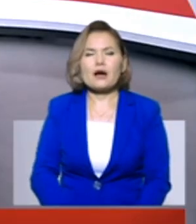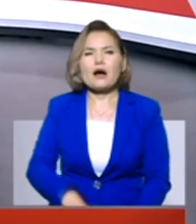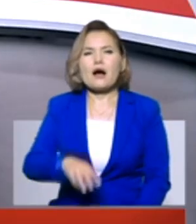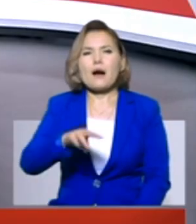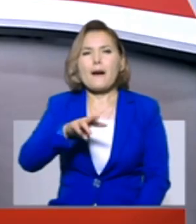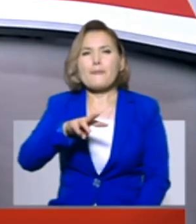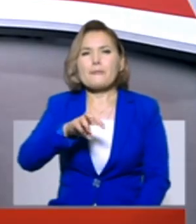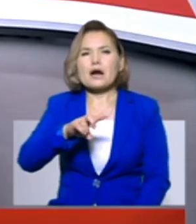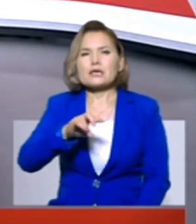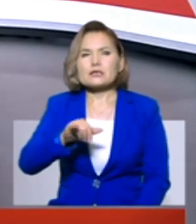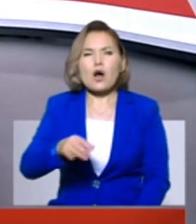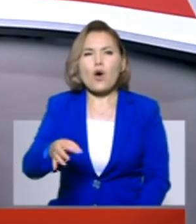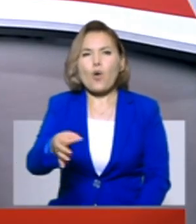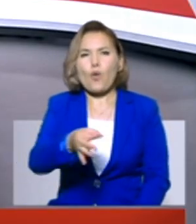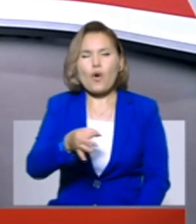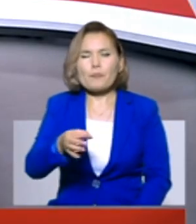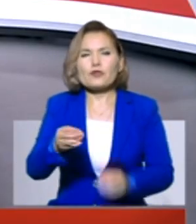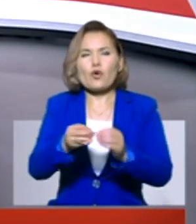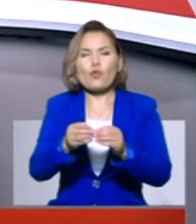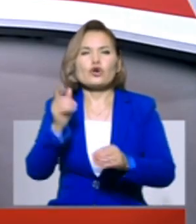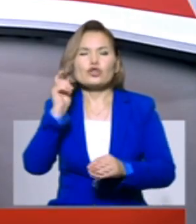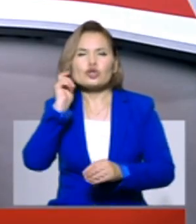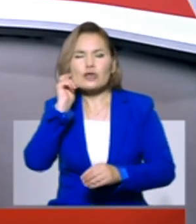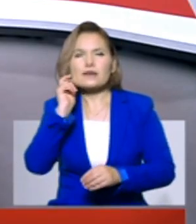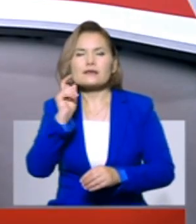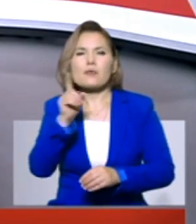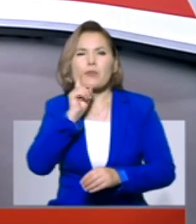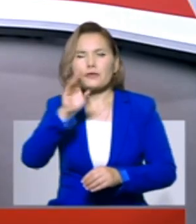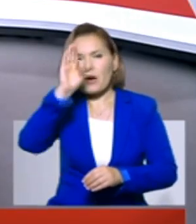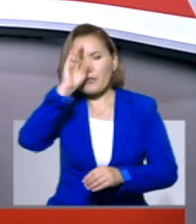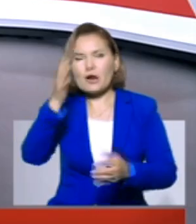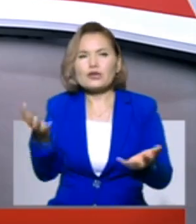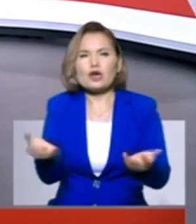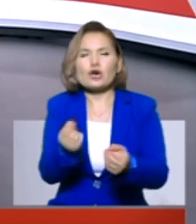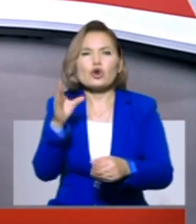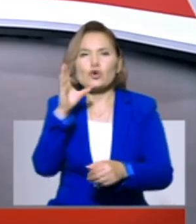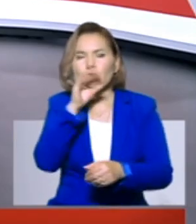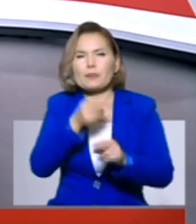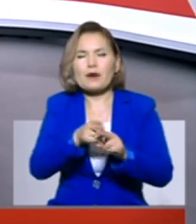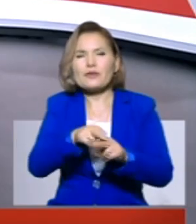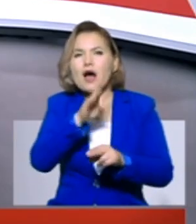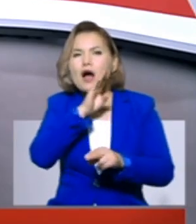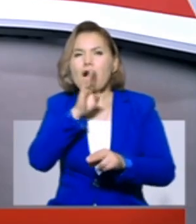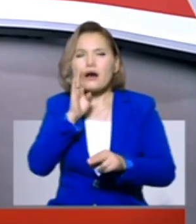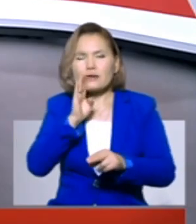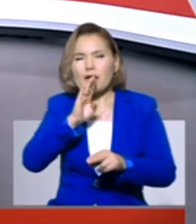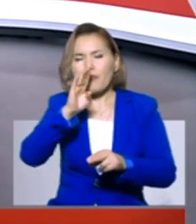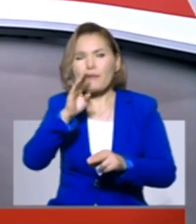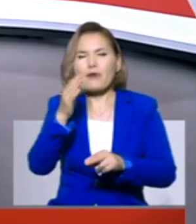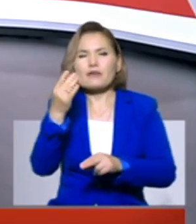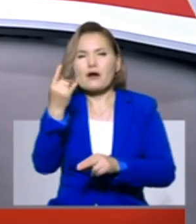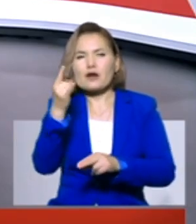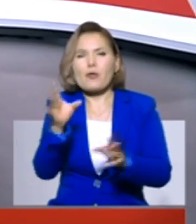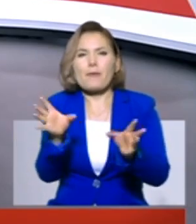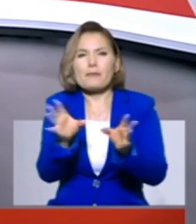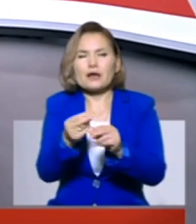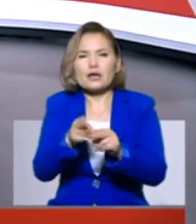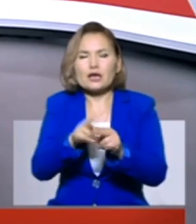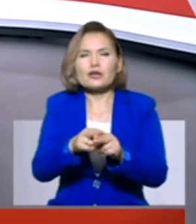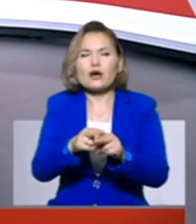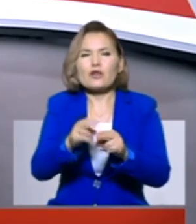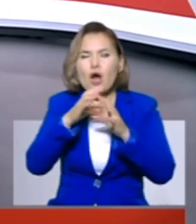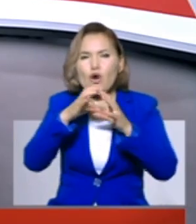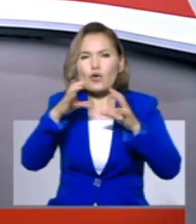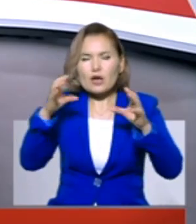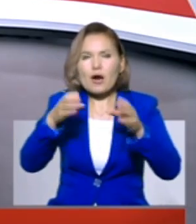Маңғыздауда 10 жасар бала суға кете жаздады. Жеткіншек ата-анасымен бірге Құрық ауылындағы теңіз жағалауына барып, үрлемелі шеңбермен суға